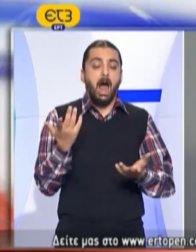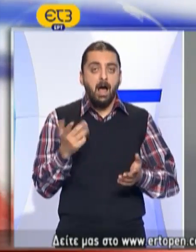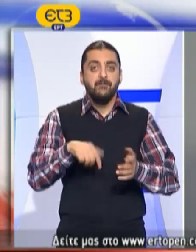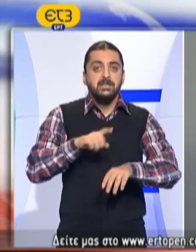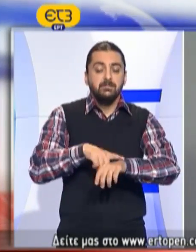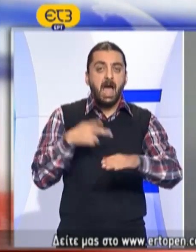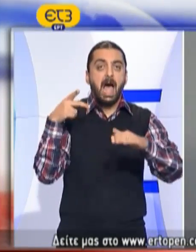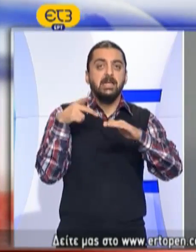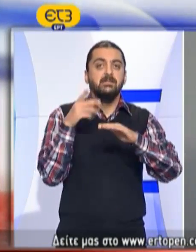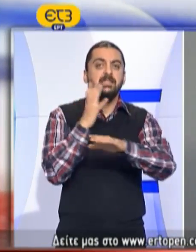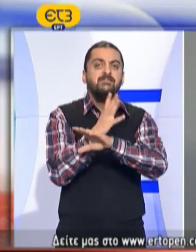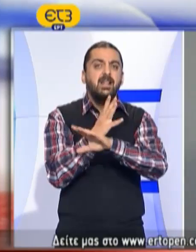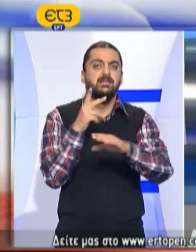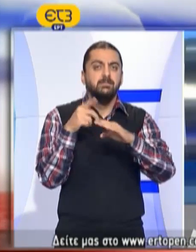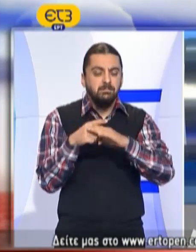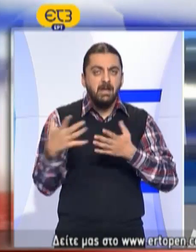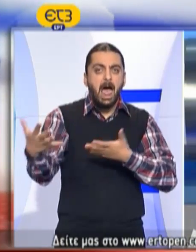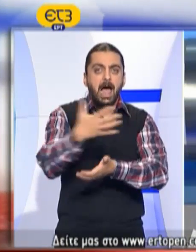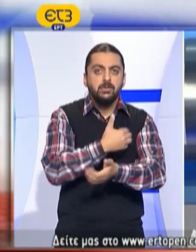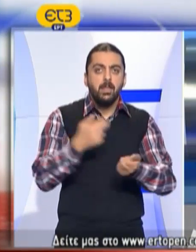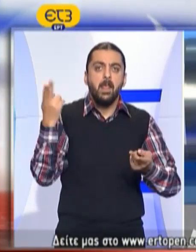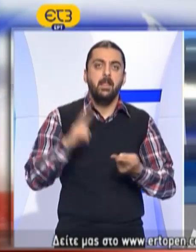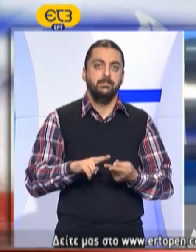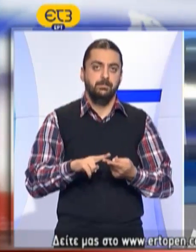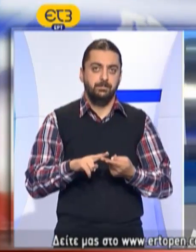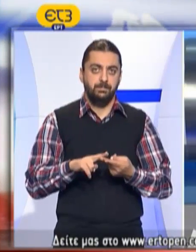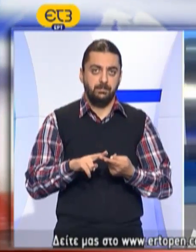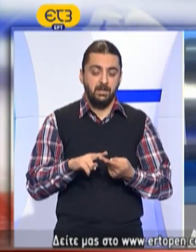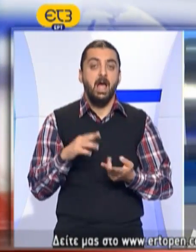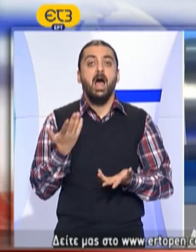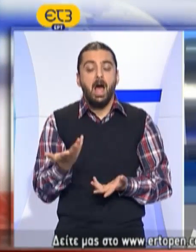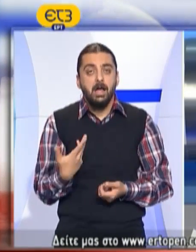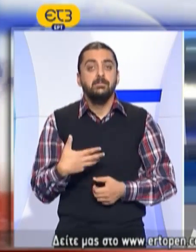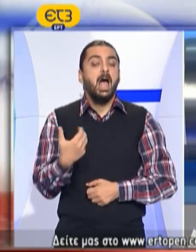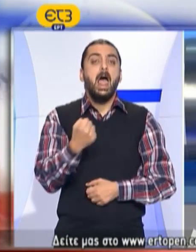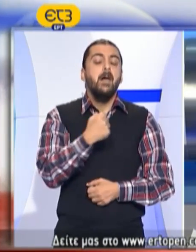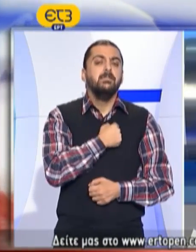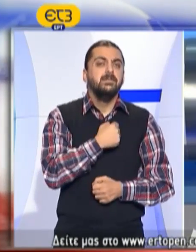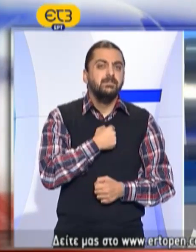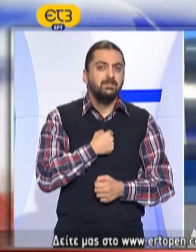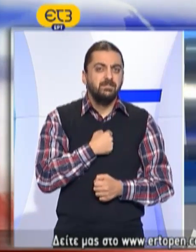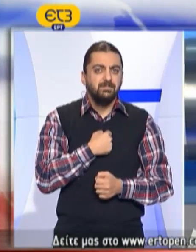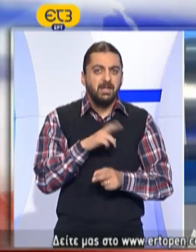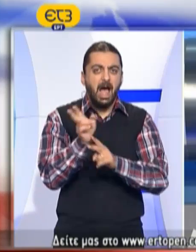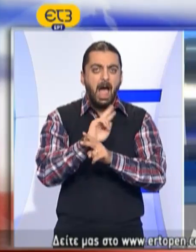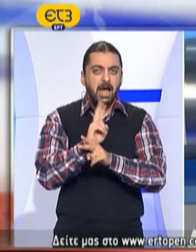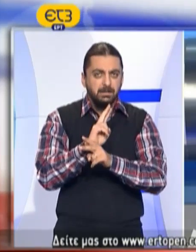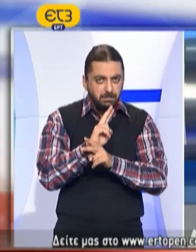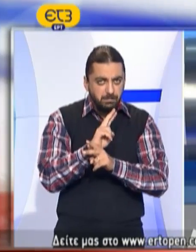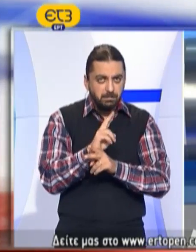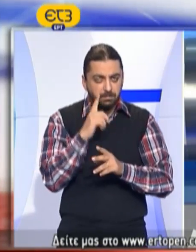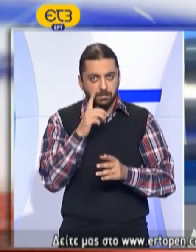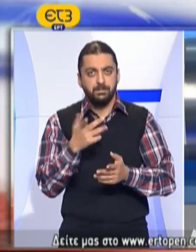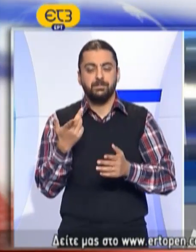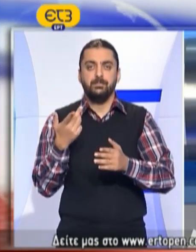στα ασφαλιστικά ταμεία. Τώρα, σύμφωνα με εμπιστευτικά αρχεία που έρχονται σε αντίθεση με τις δημόσιες δηλώσεις του